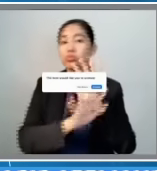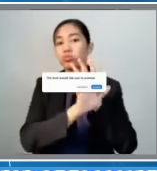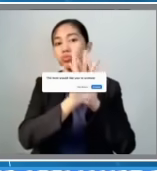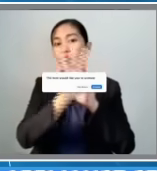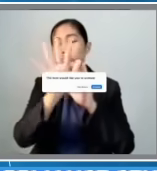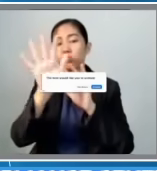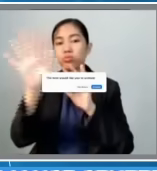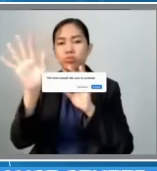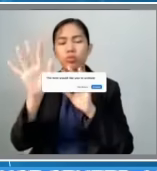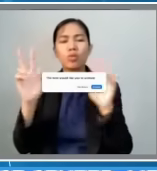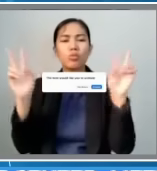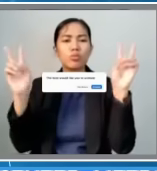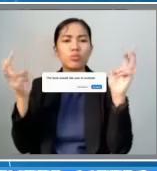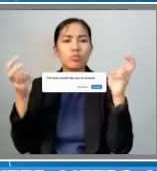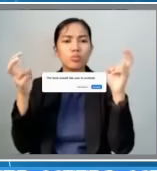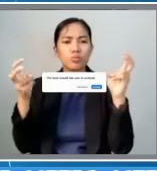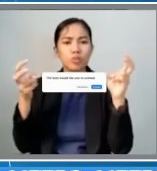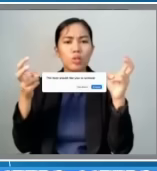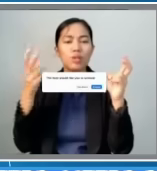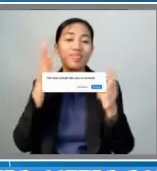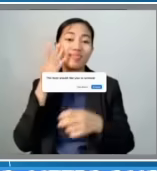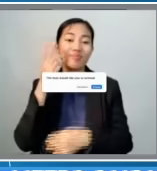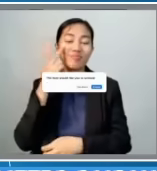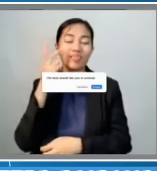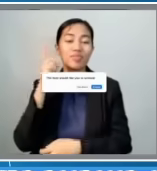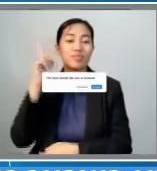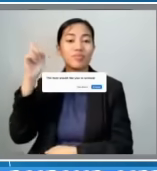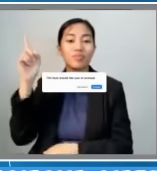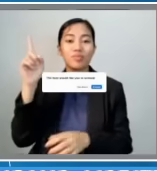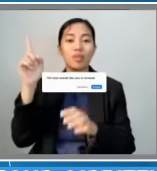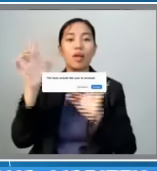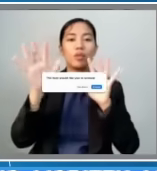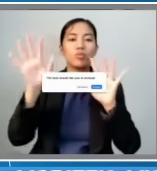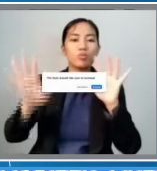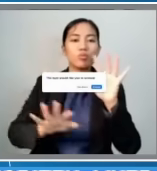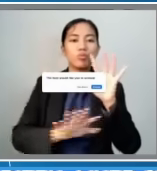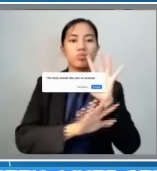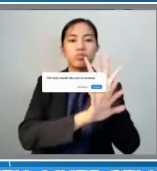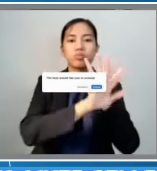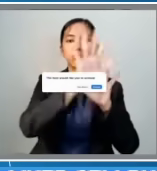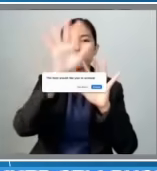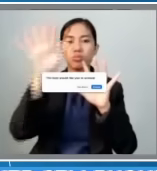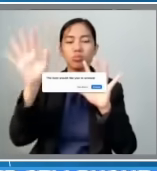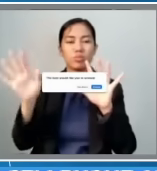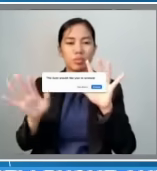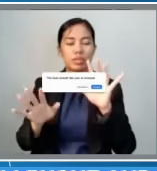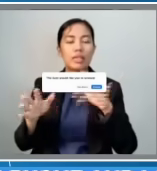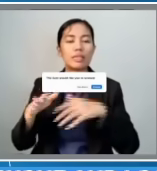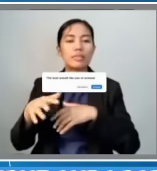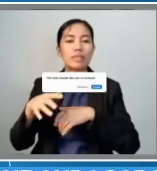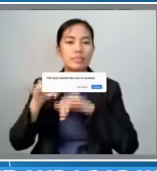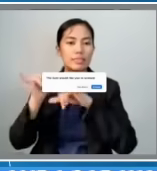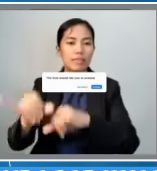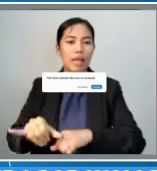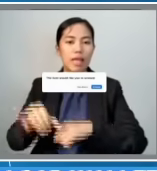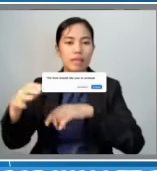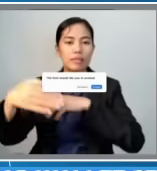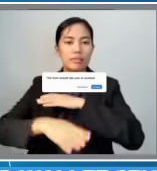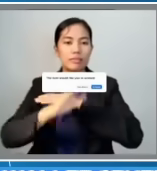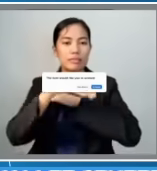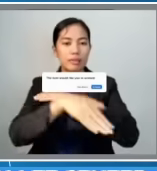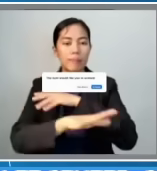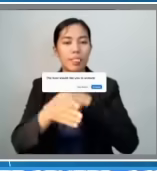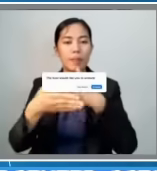na looping track o iikot at magtatagal sa dagat na sakop ng Cagayan Valley. Babalik ang bagyo sa